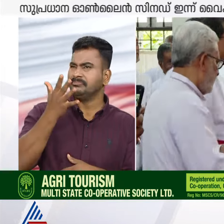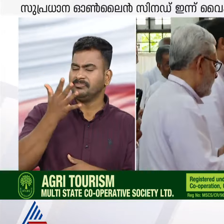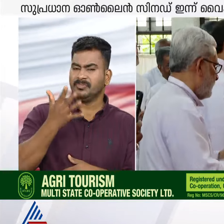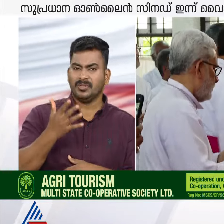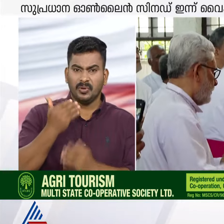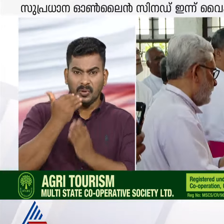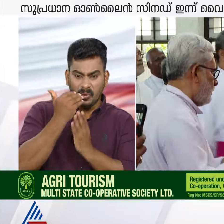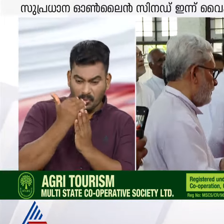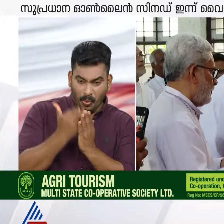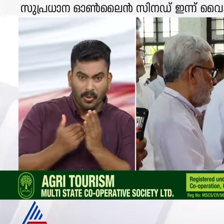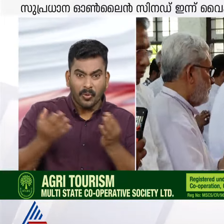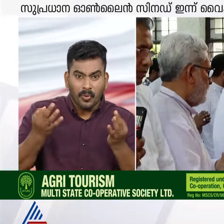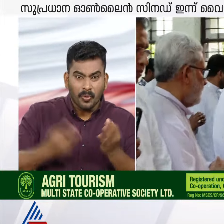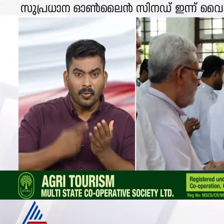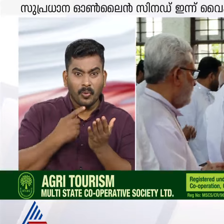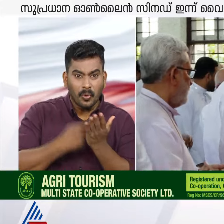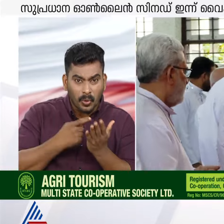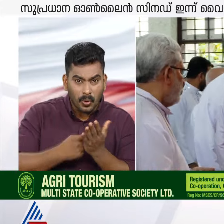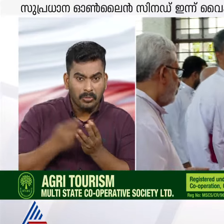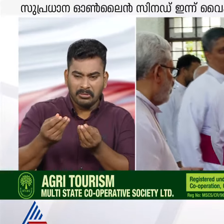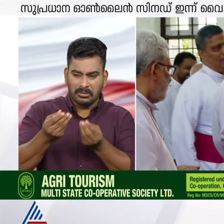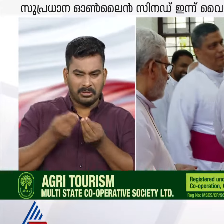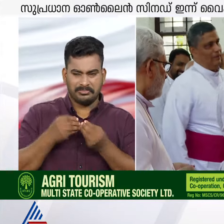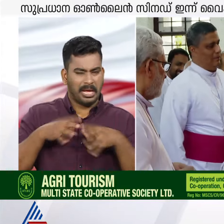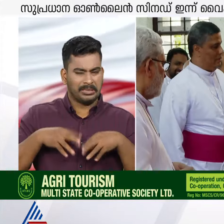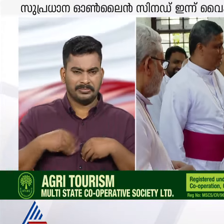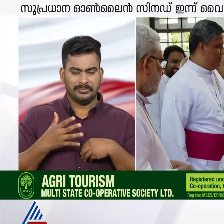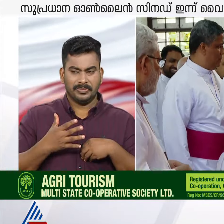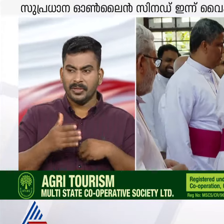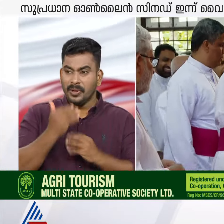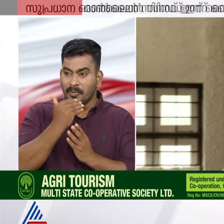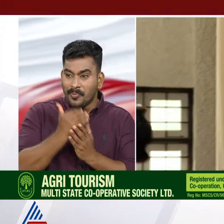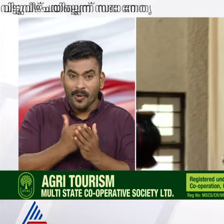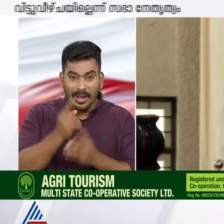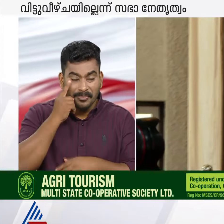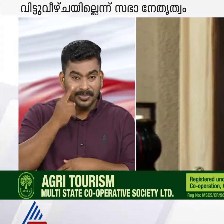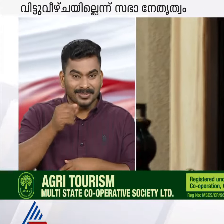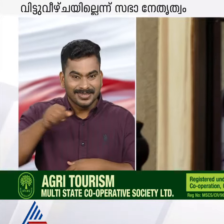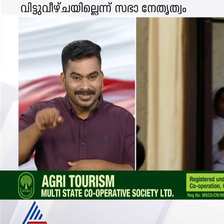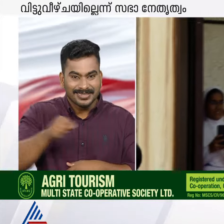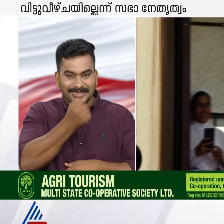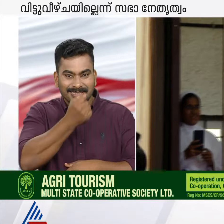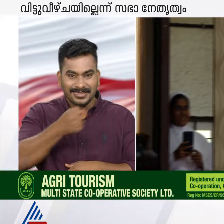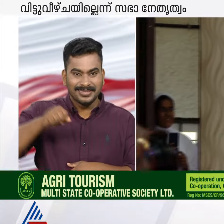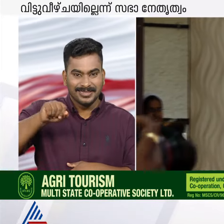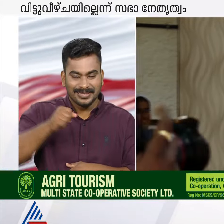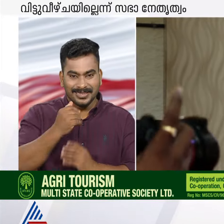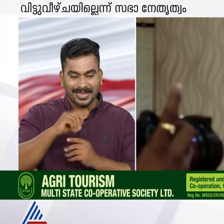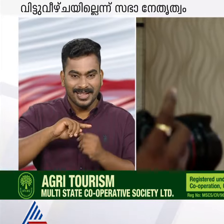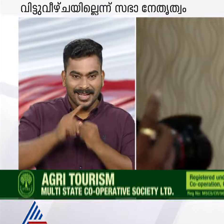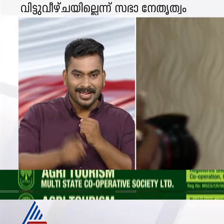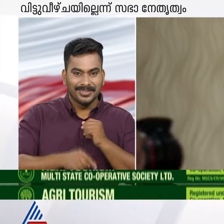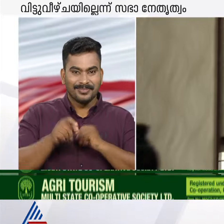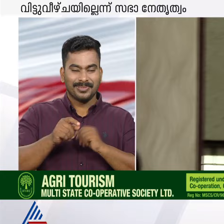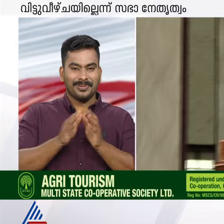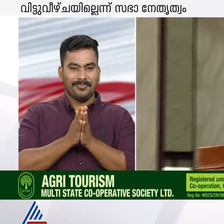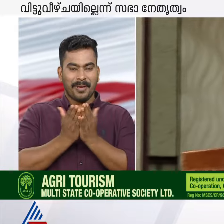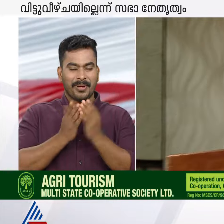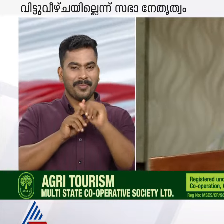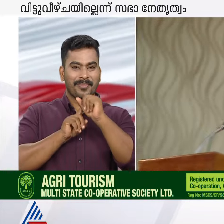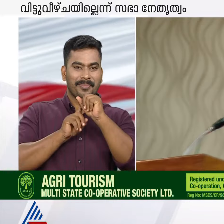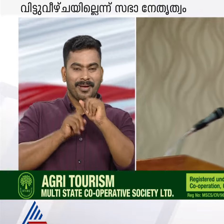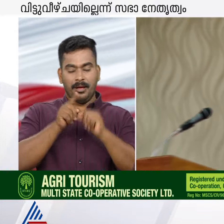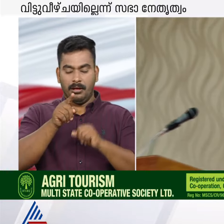സിനഡ് യോഗം ചേരുന്നത്. ജൂലൈ 3 ശേഷം സിനഡ് കുർബാന അർപ്പിക്കാത്ത വൈദികർ സഭയ്ക്ക് പുറത്താകുമെന്നാണ് മേജർ ആർച്ച് ബിഷപ്പ് റാഫേൽ